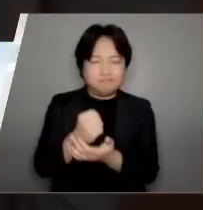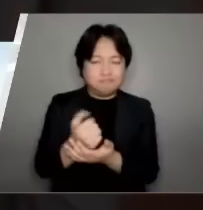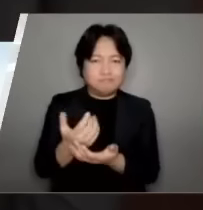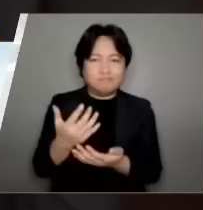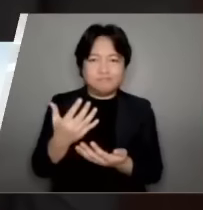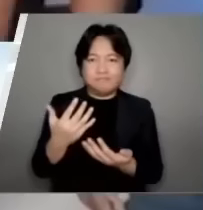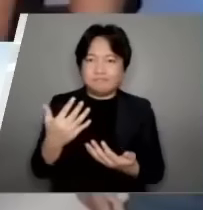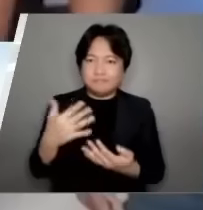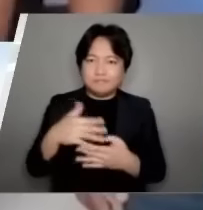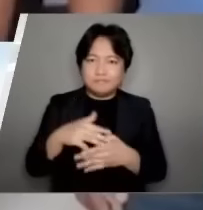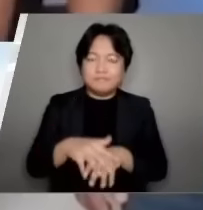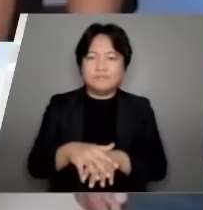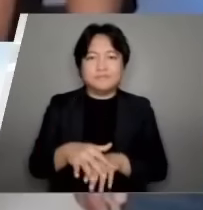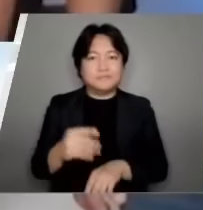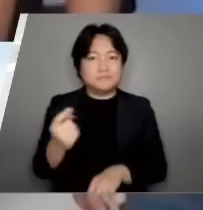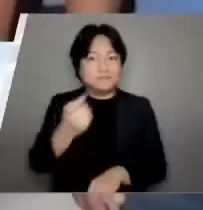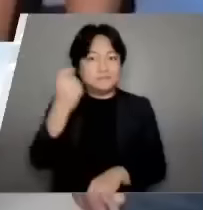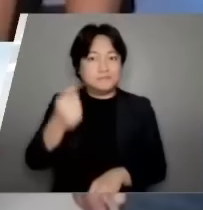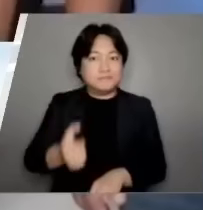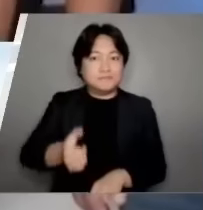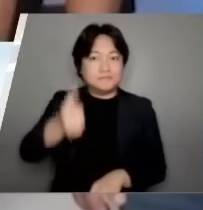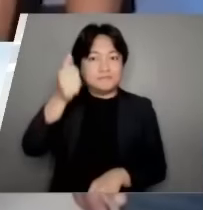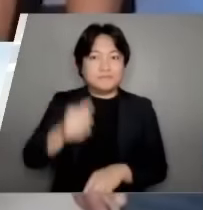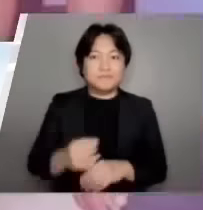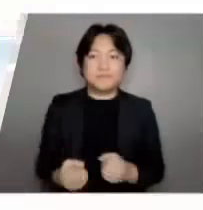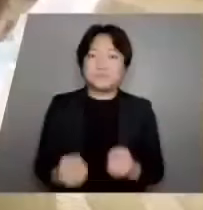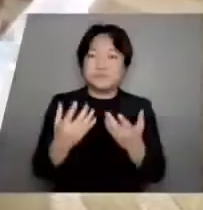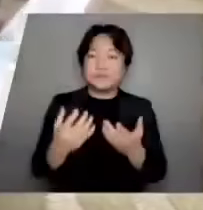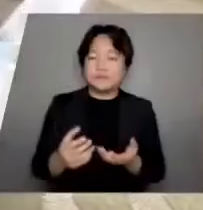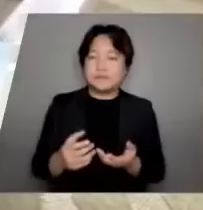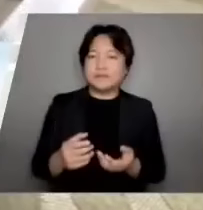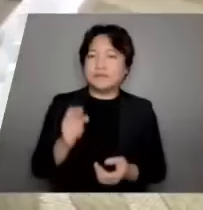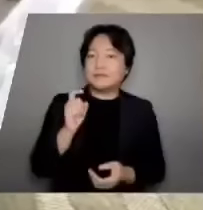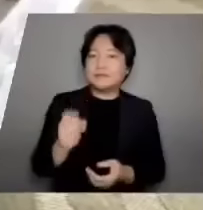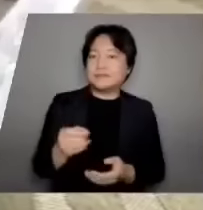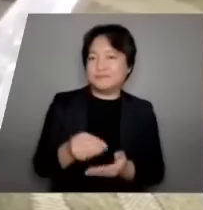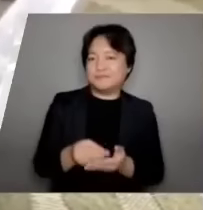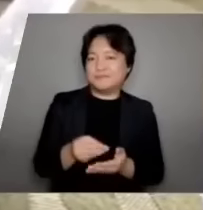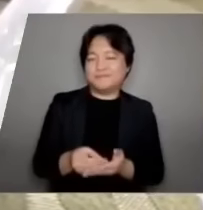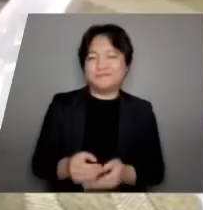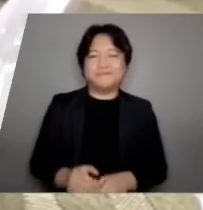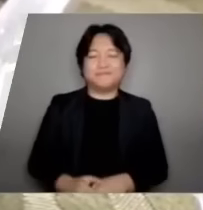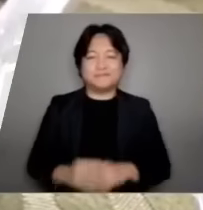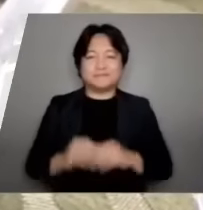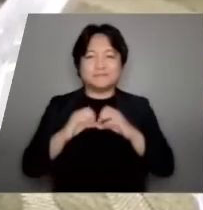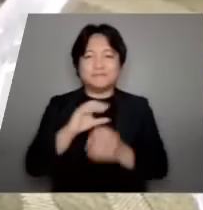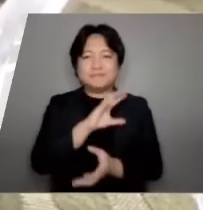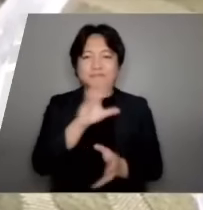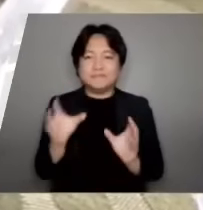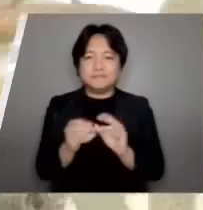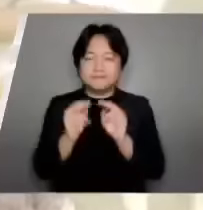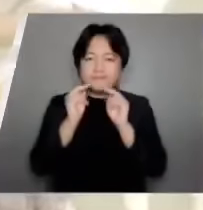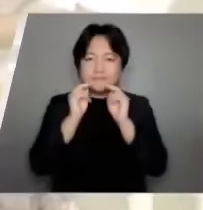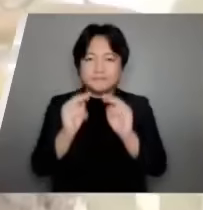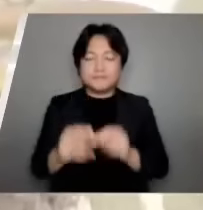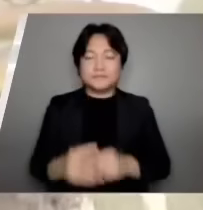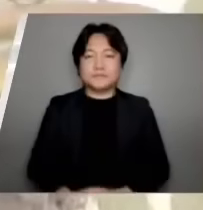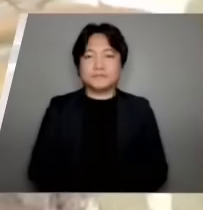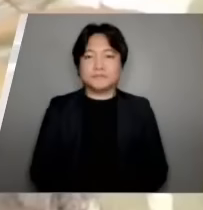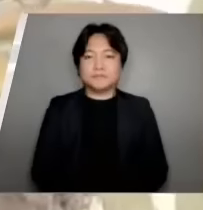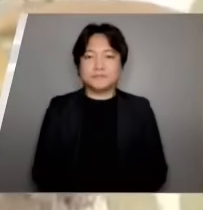pagkapanalo, mag-uwi si Jesus ng cash prize. Para sa GMA Integrated News, ako si Jessica Kalinog ng